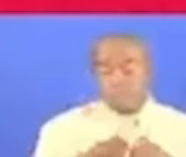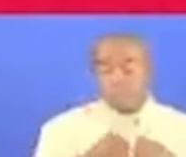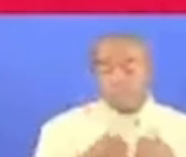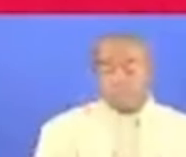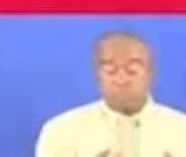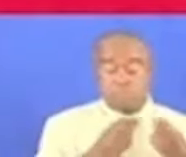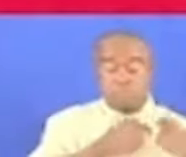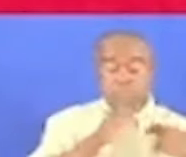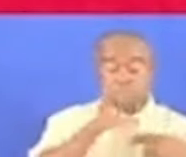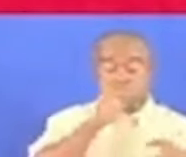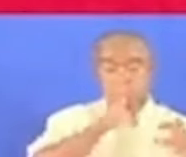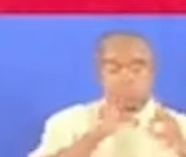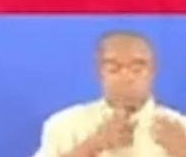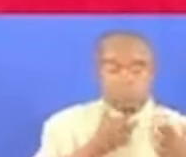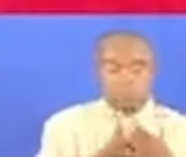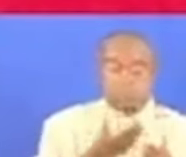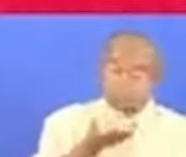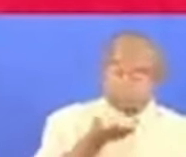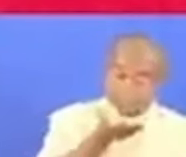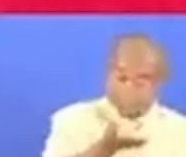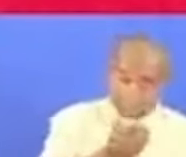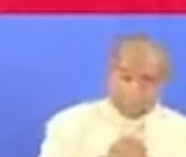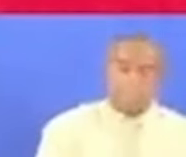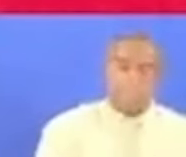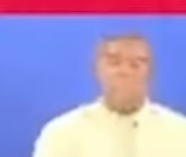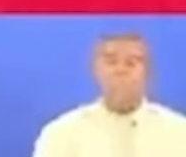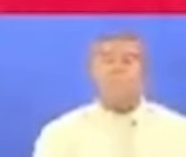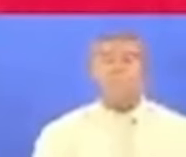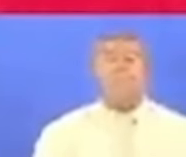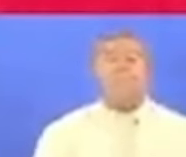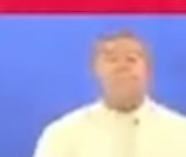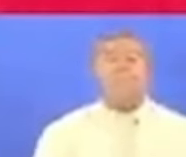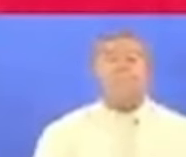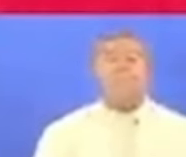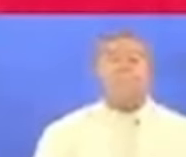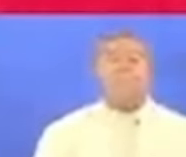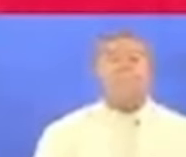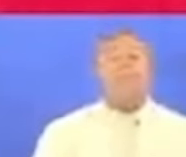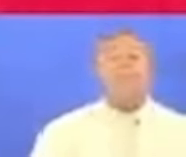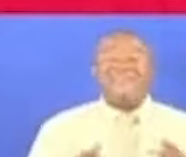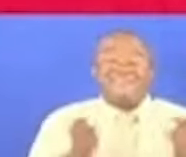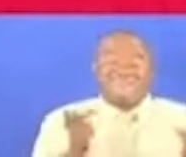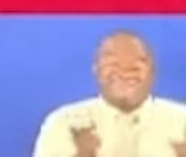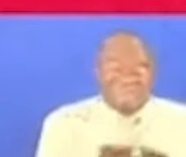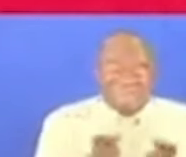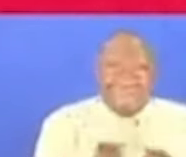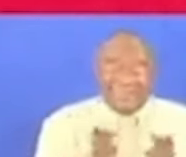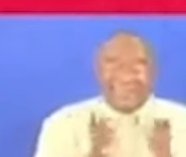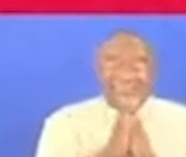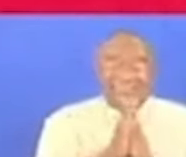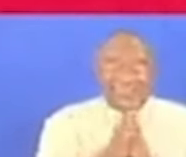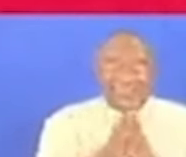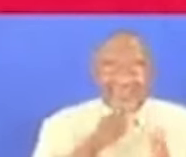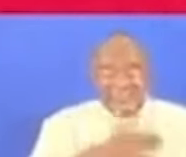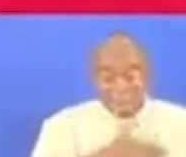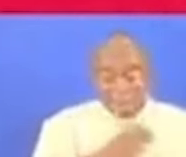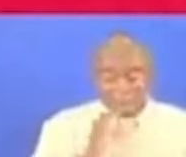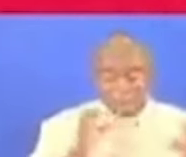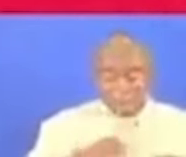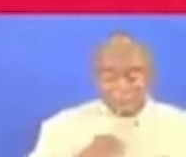huu na mis mine ilet mele Ya Kama yetu Hali kadhala shukr zetu zende kwa Kama Ya